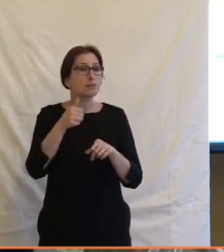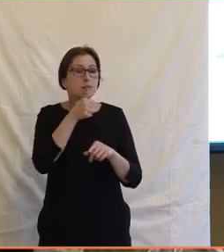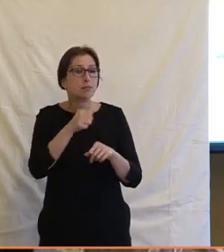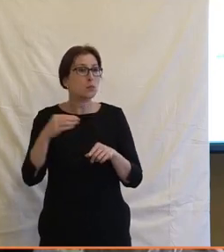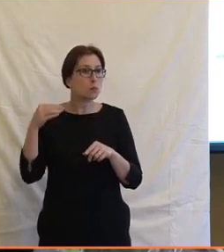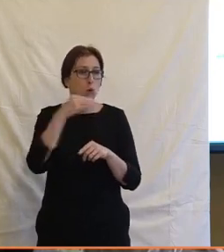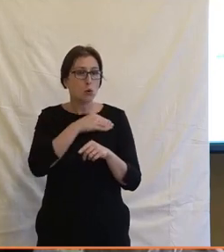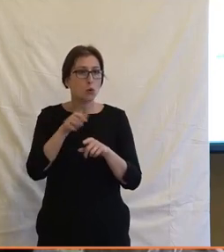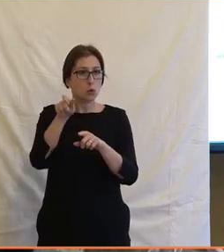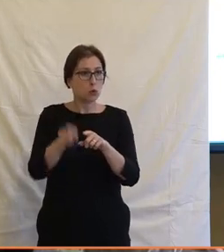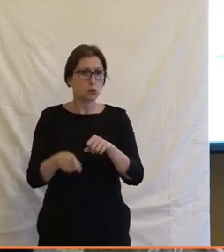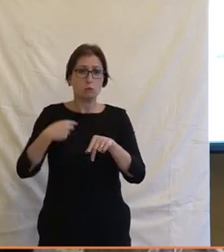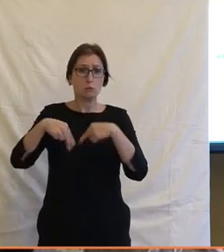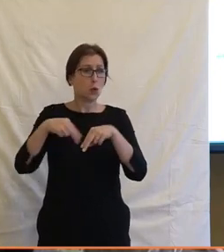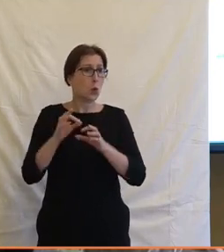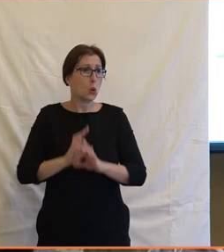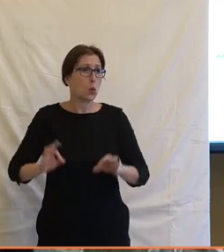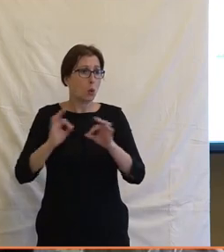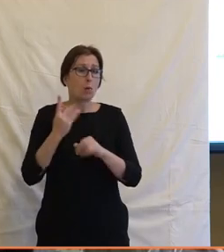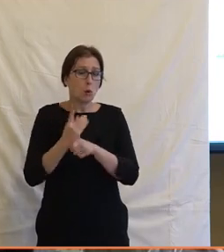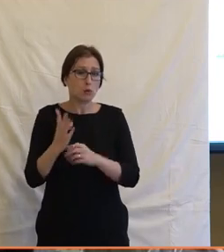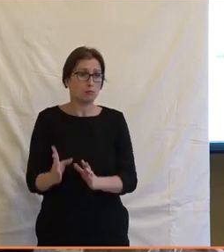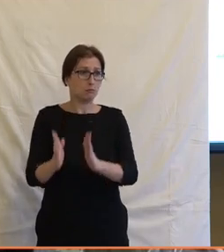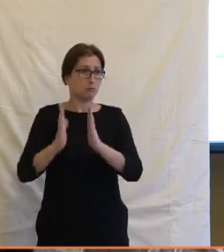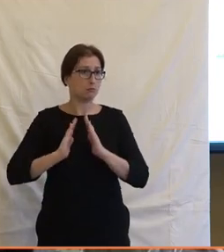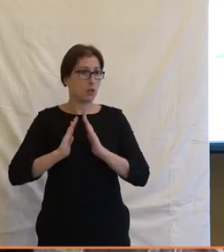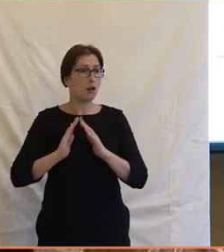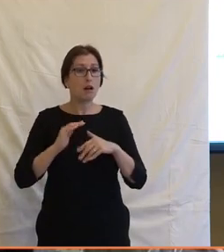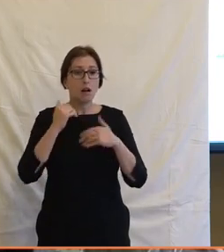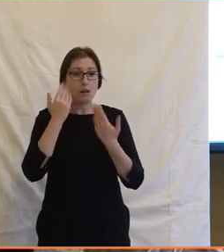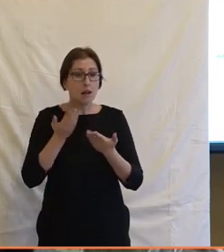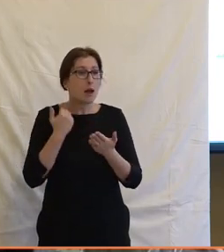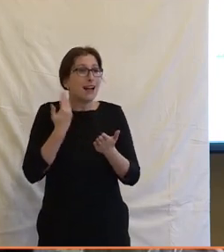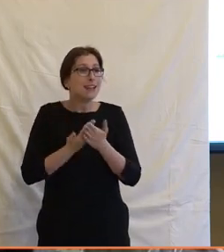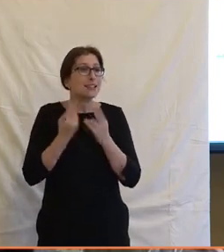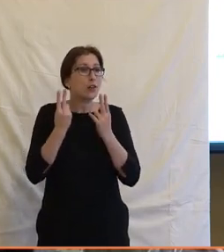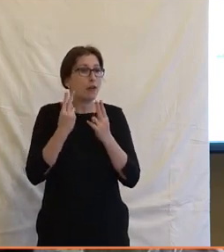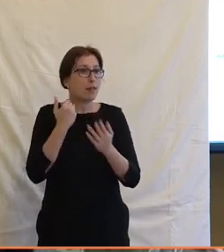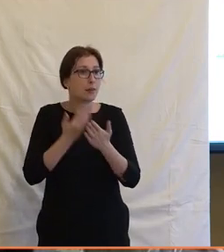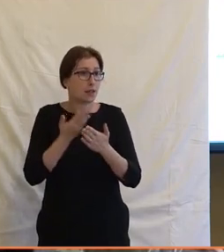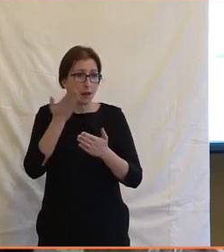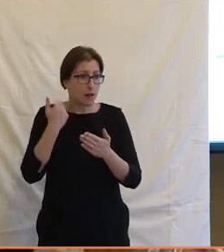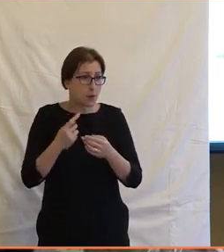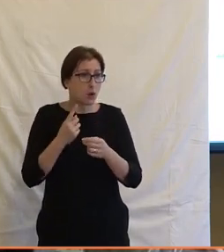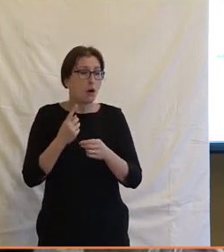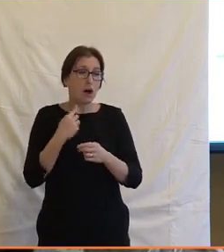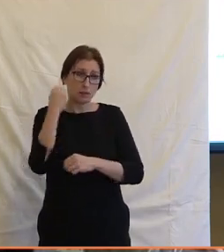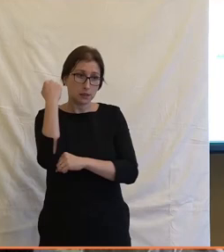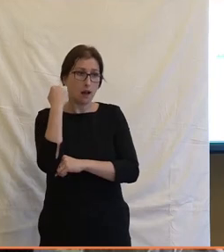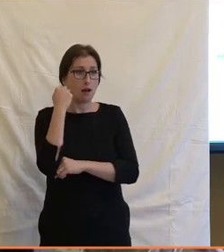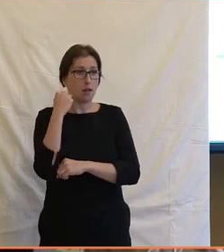jsme my v životě komunikovali, který od nás nemá ani cenou nabídku pro úřad práce, která je vlastně základní,